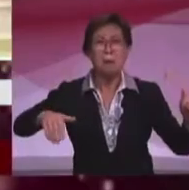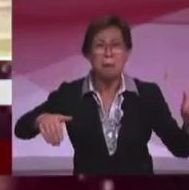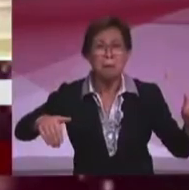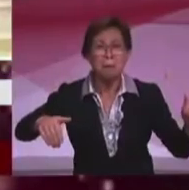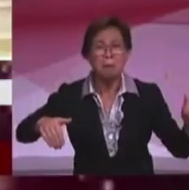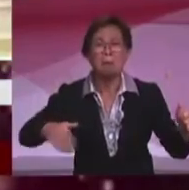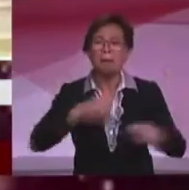Hai walaupun tahun 2000